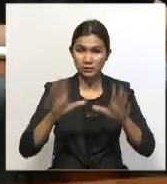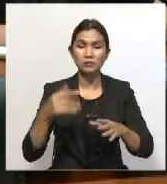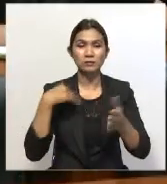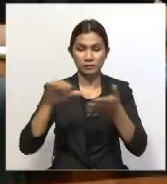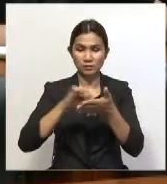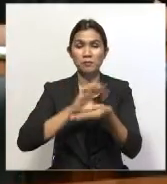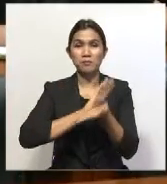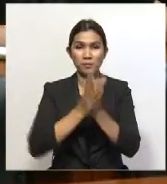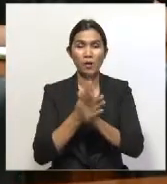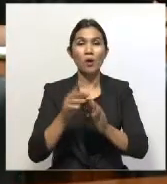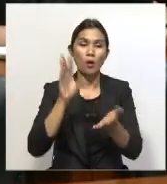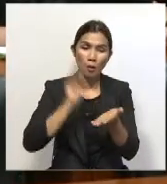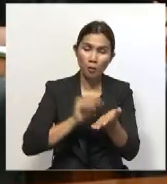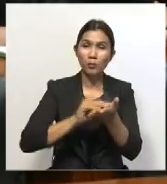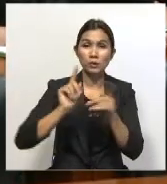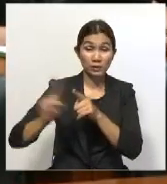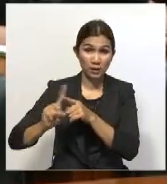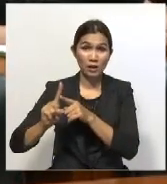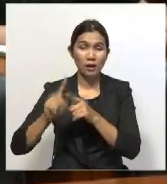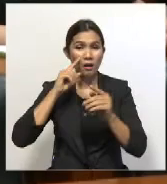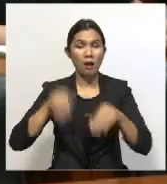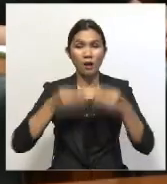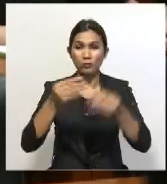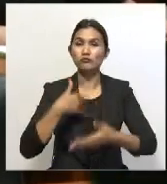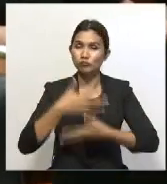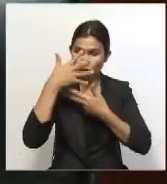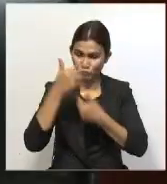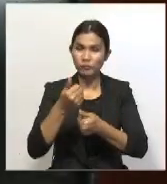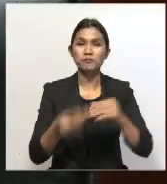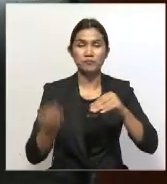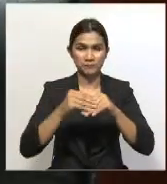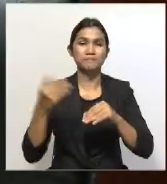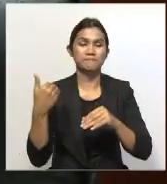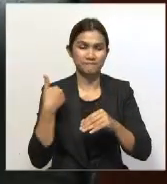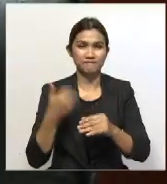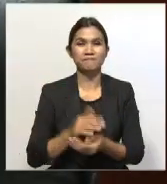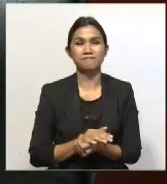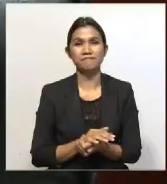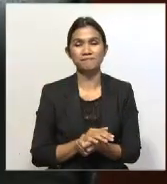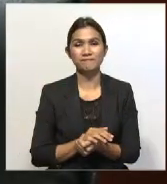การปฏิรูปการนำเสนอข้อมูลข่าวสารเนี่ยให้น่าสนใจมากยิ่งขึ้นค่ะ